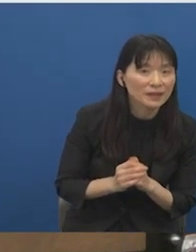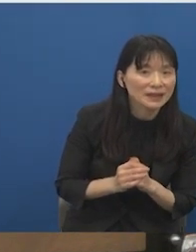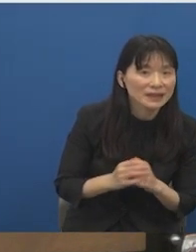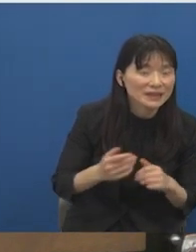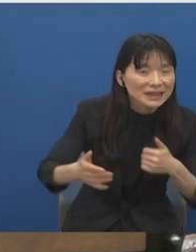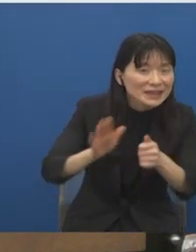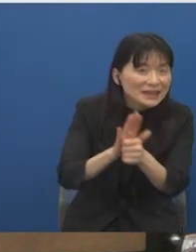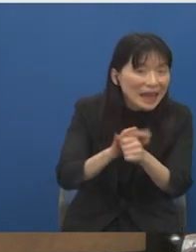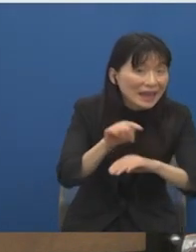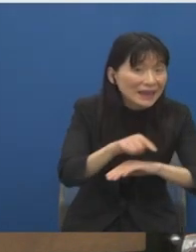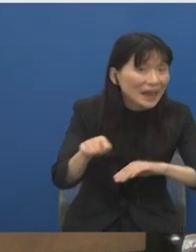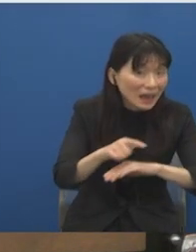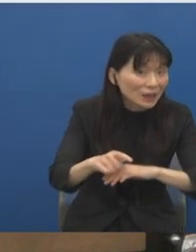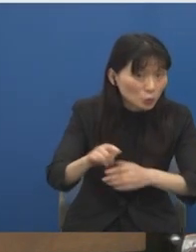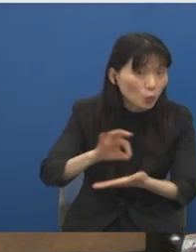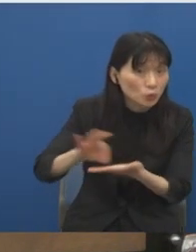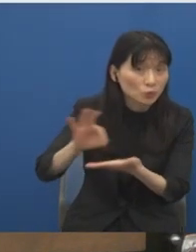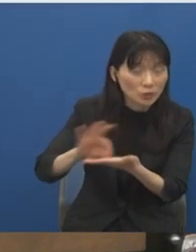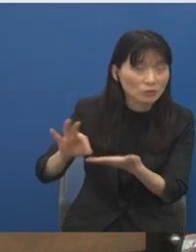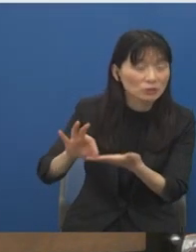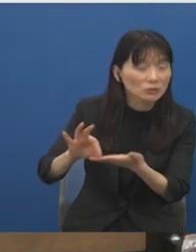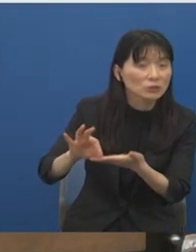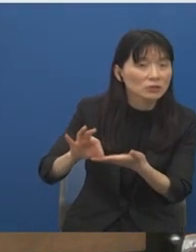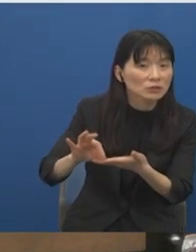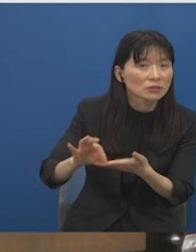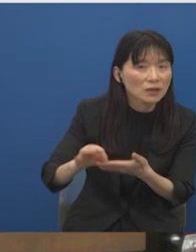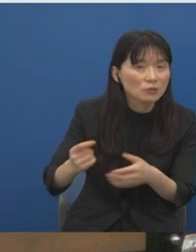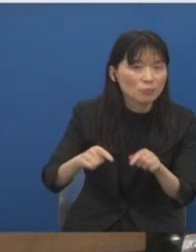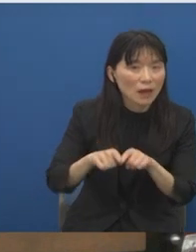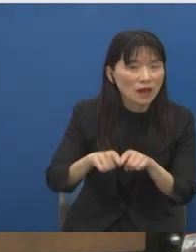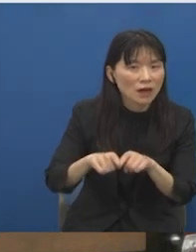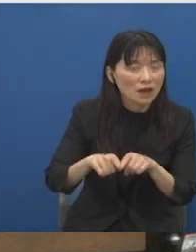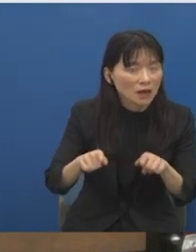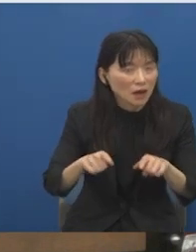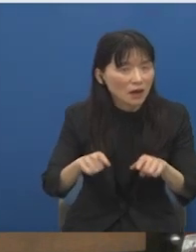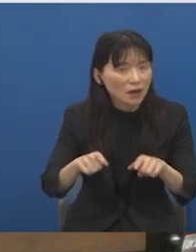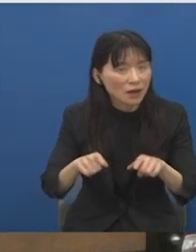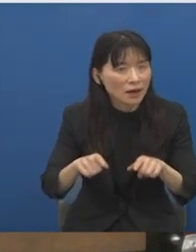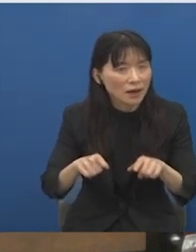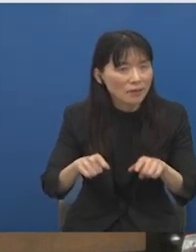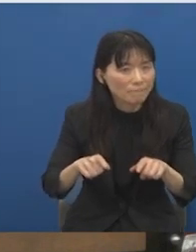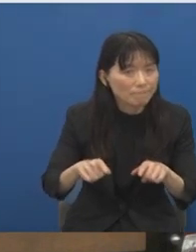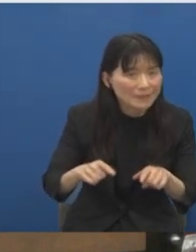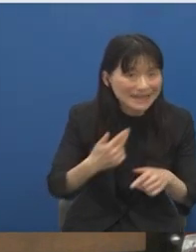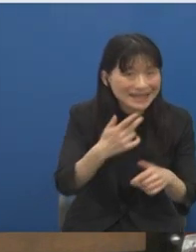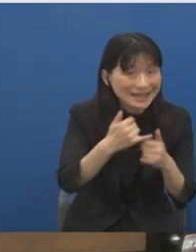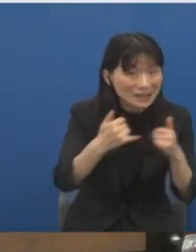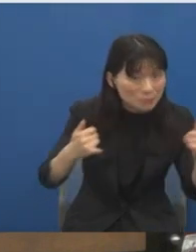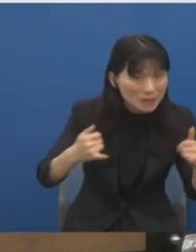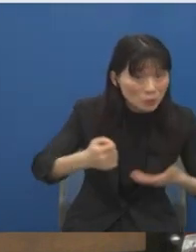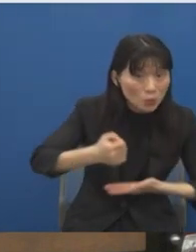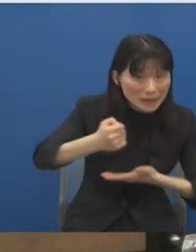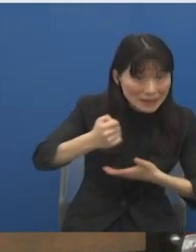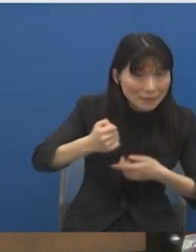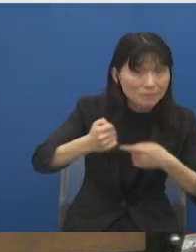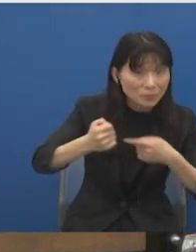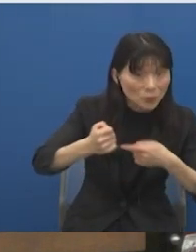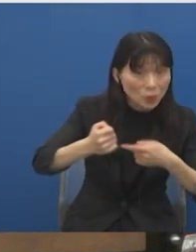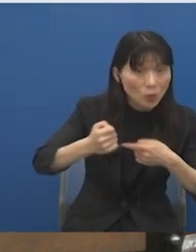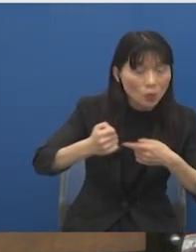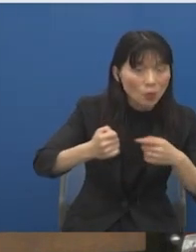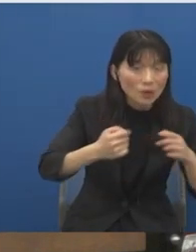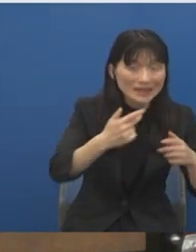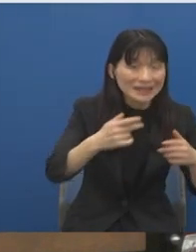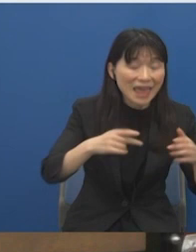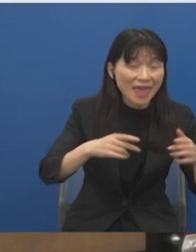金の活用範囲、児童館等の設置要望があるにもかかわらず、市民の財産である市営住宅跡